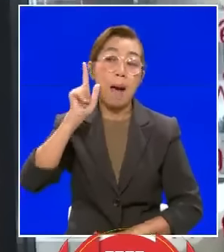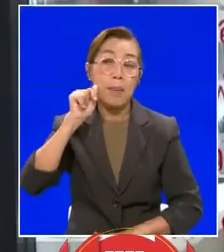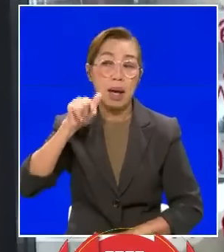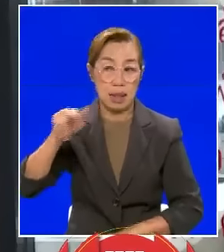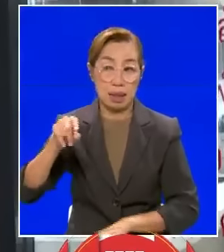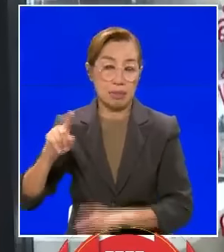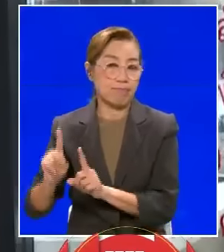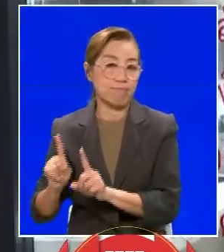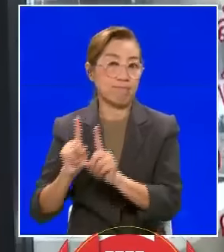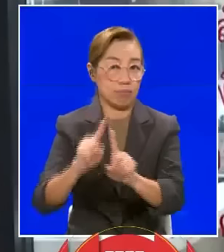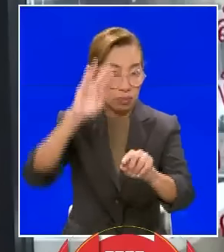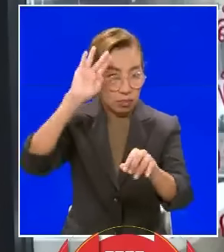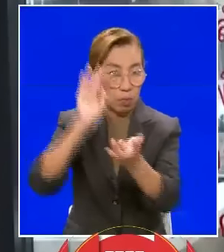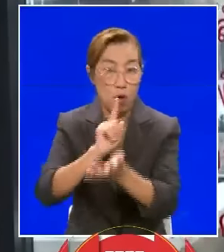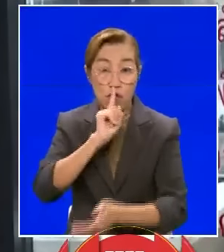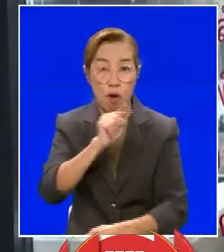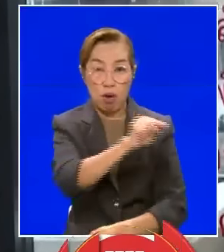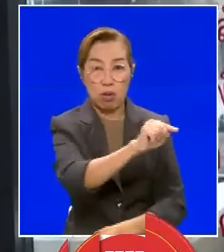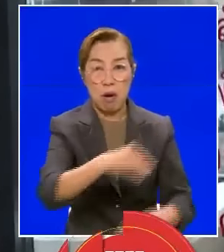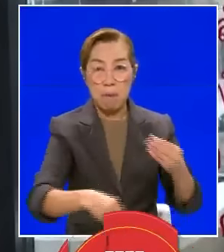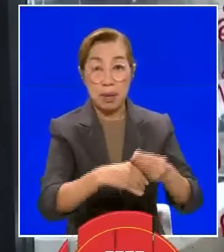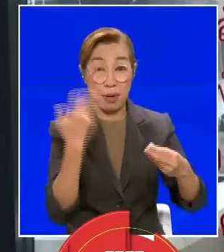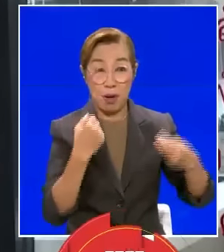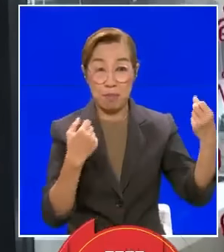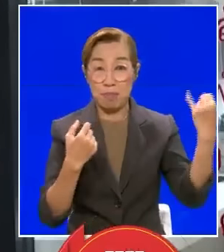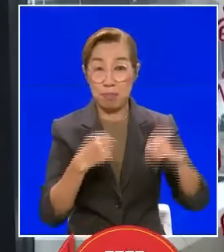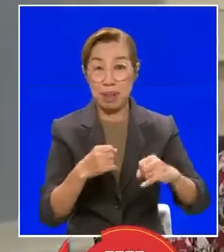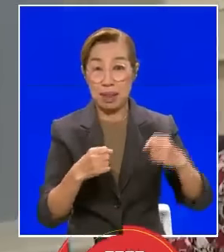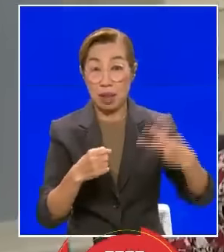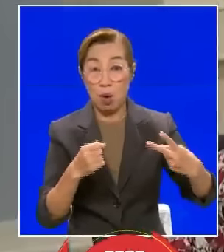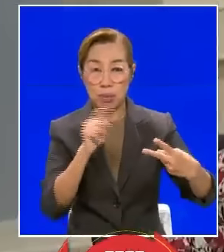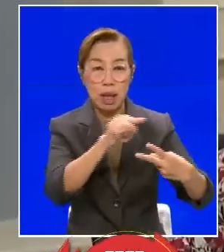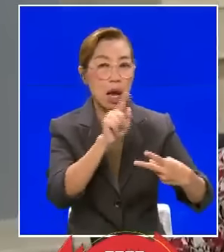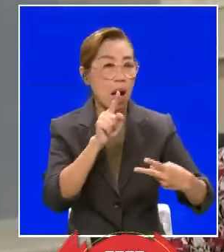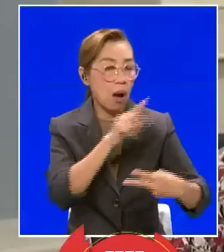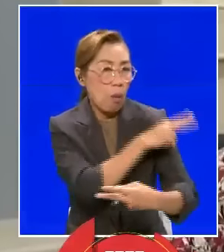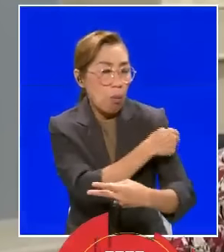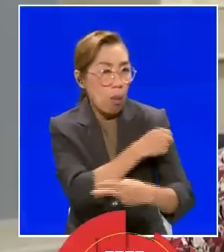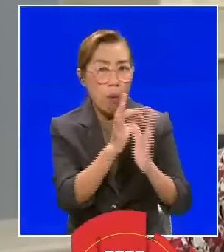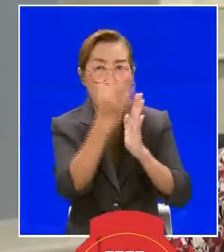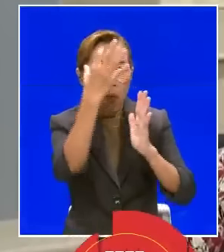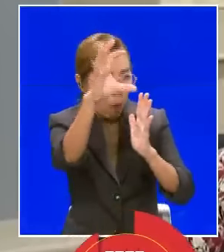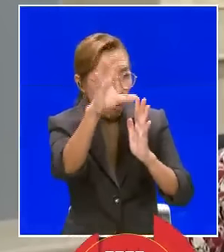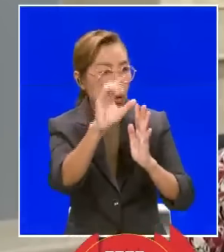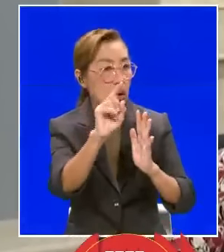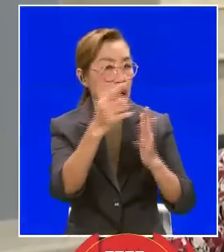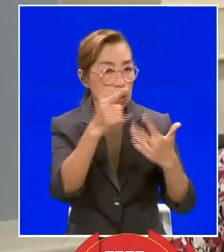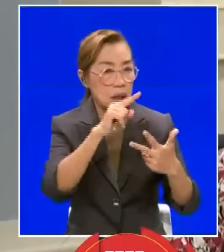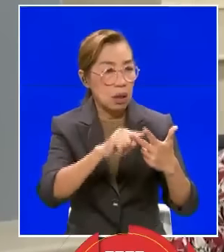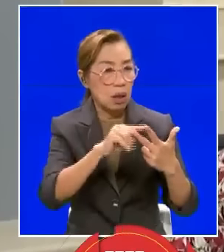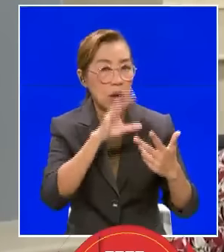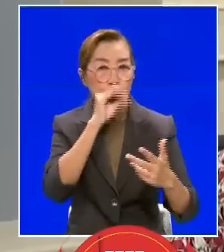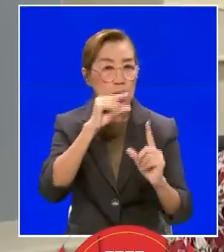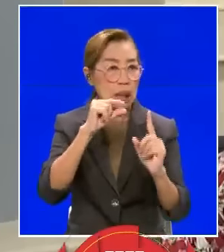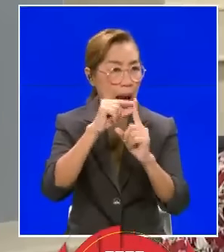ข้อหานั่นก็คือข้อหาหมิ่นประมาทกับกรณีที่โพสต์เฟซบุ๊กรวมถึงการให้สัมภาษณ์สื่อต่างๆนะครับคำว่า